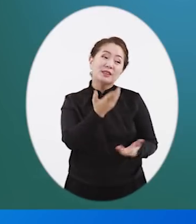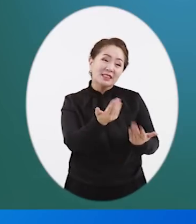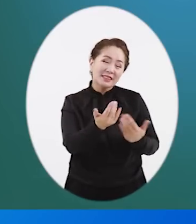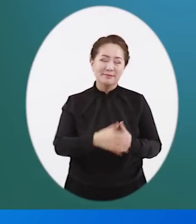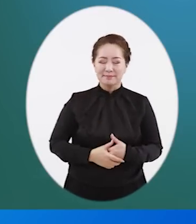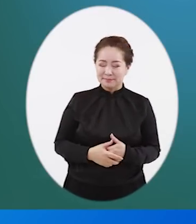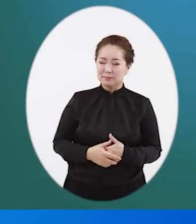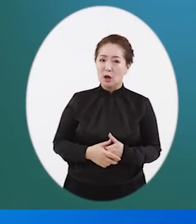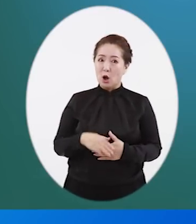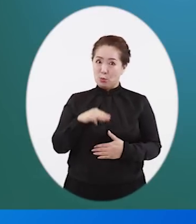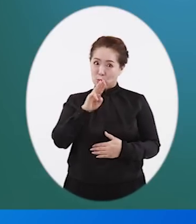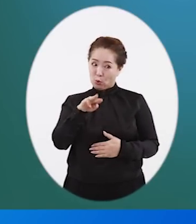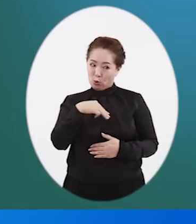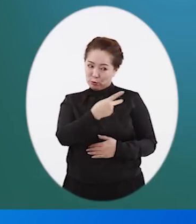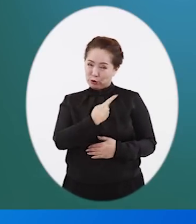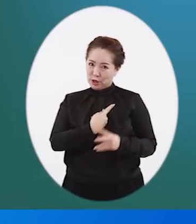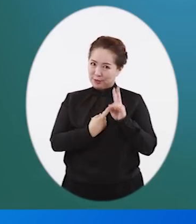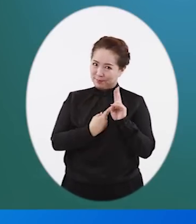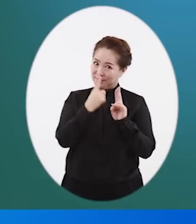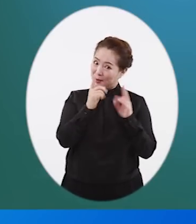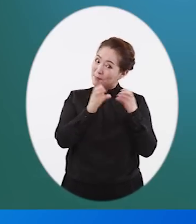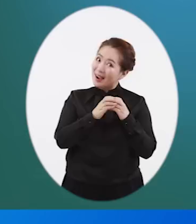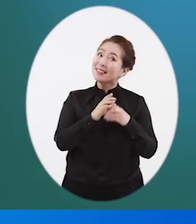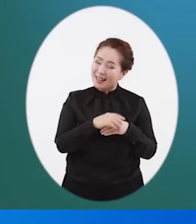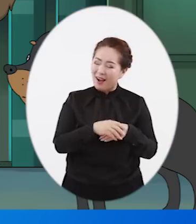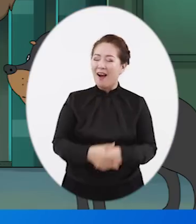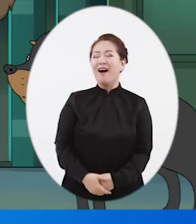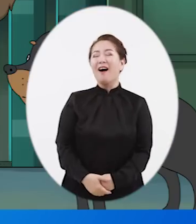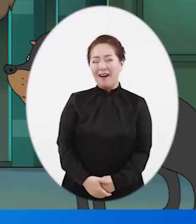ямар ч байсан сонсоод үзье л дээ. Тунх хит хоёр нэг баг болъё.